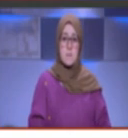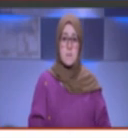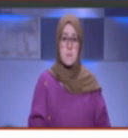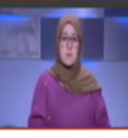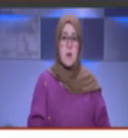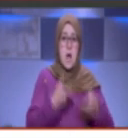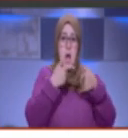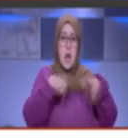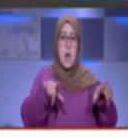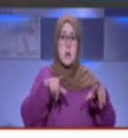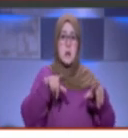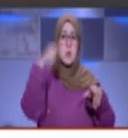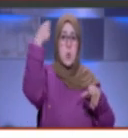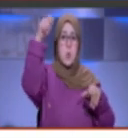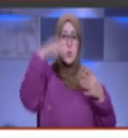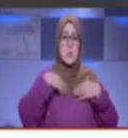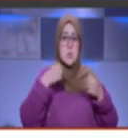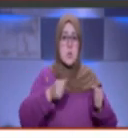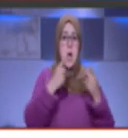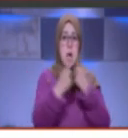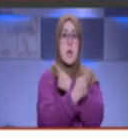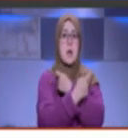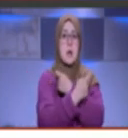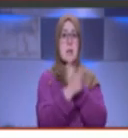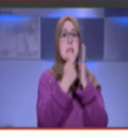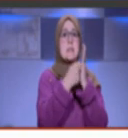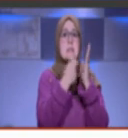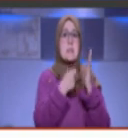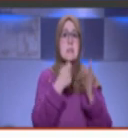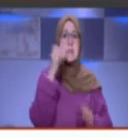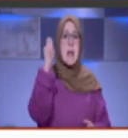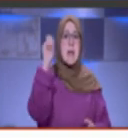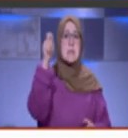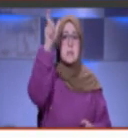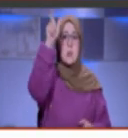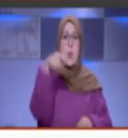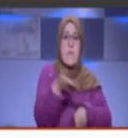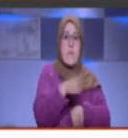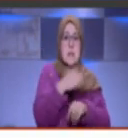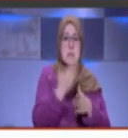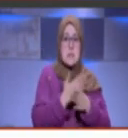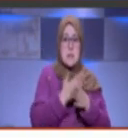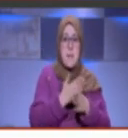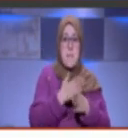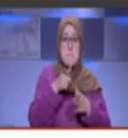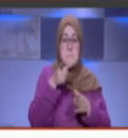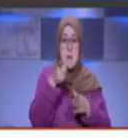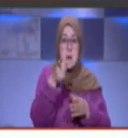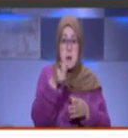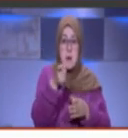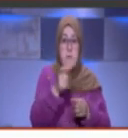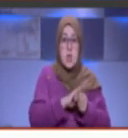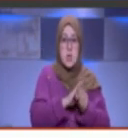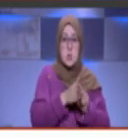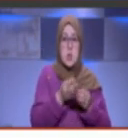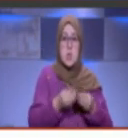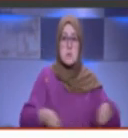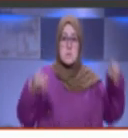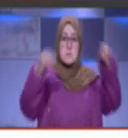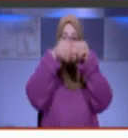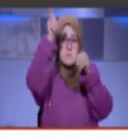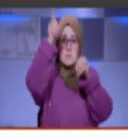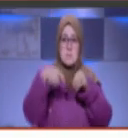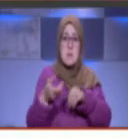أعلنت وزارة الصحة النمساوية تسجيل 30 وفاة جديدة بسبب الإصابة بفيروس كورونا، ليرتفع بذلك الإجمالي